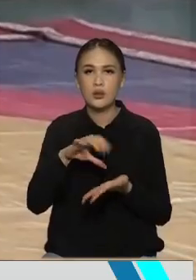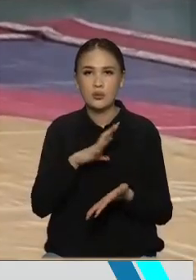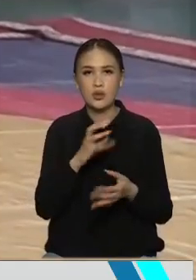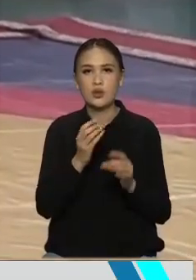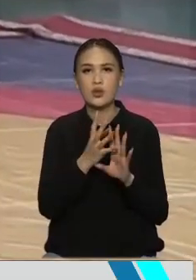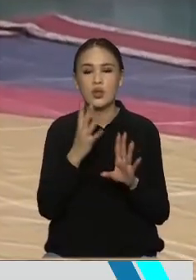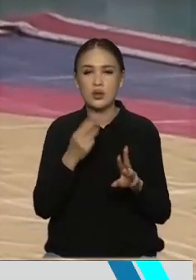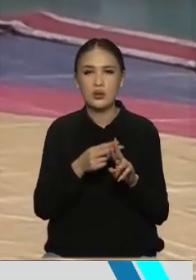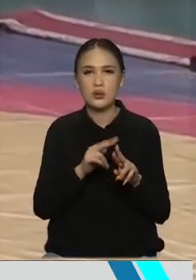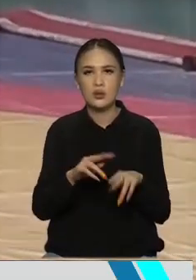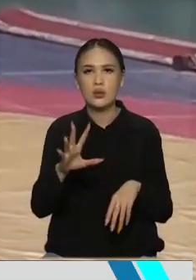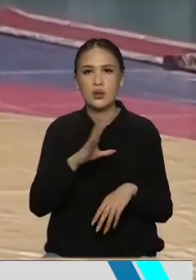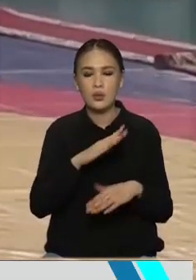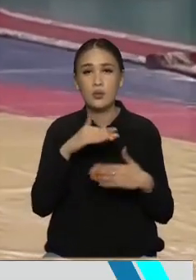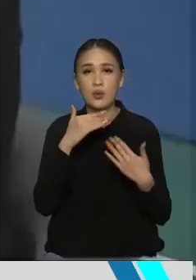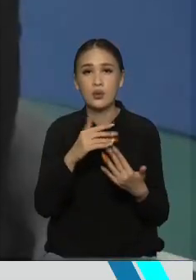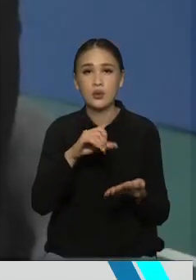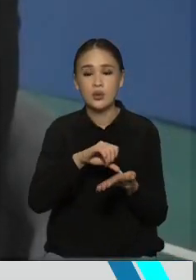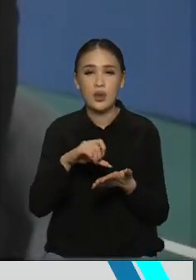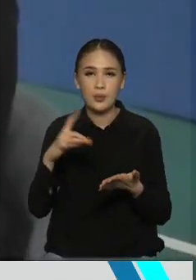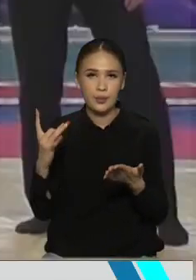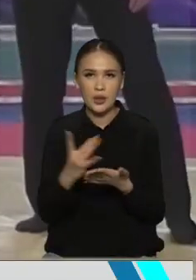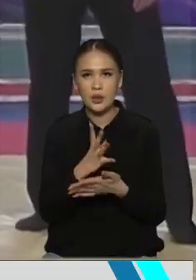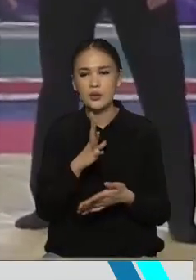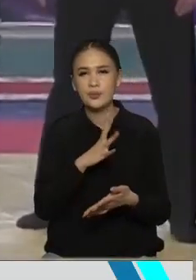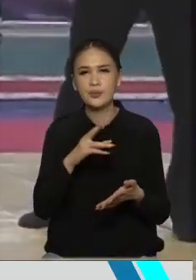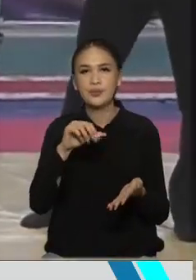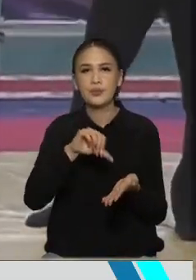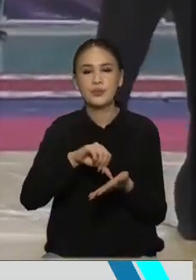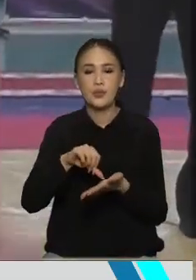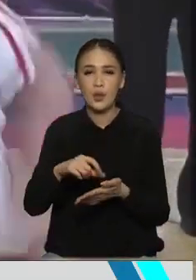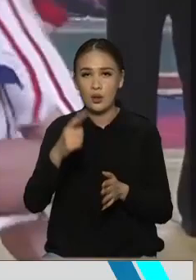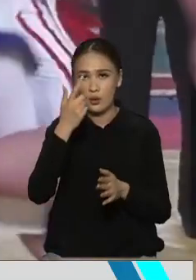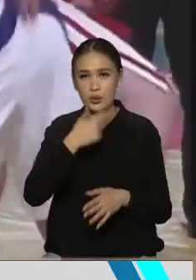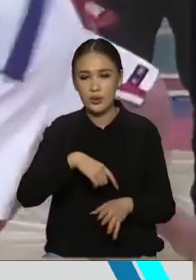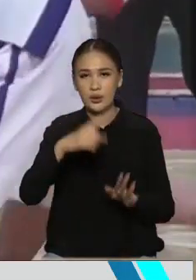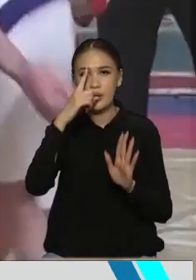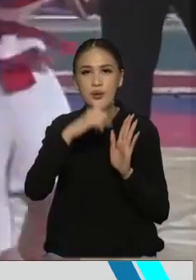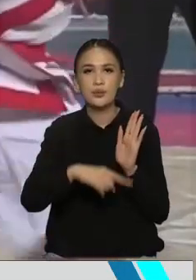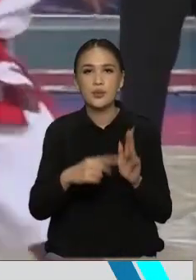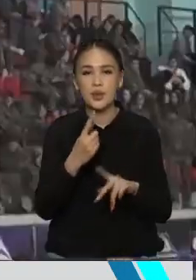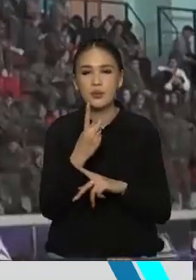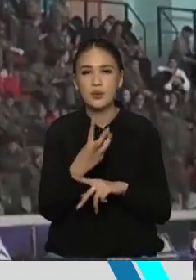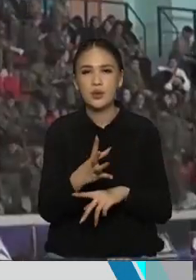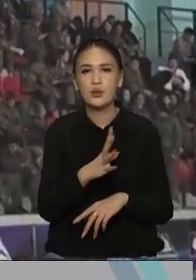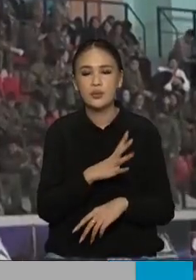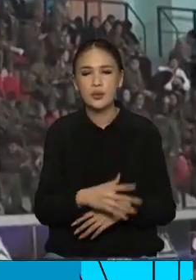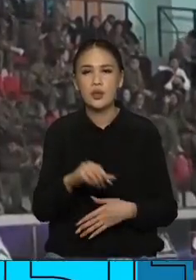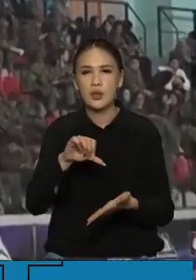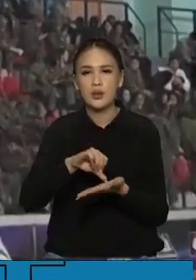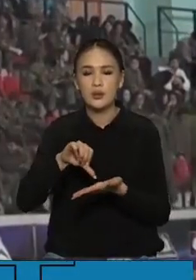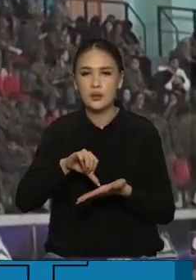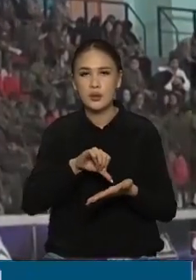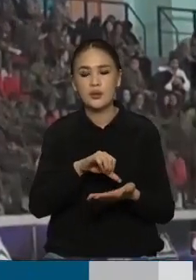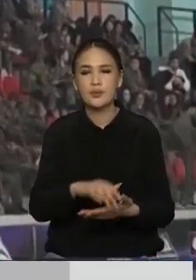Нұрлан Талғатұлы да бар. Ол мұндай сайысқа алғаш рет келіп отыр. Өзіне сенімді, бірнеше ай бойы дайындалған. Осы